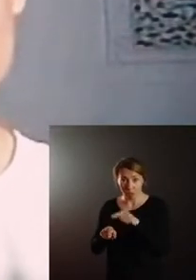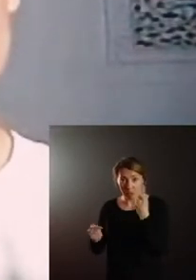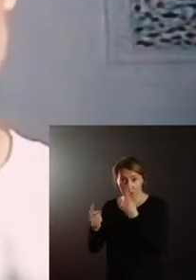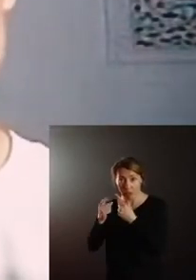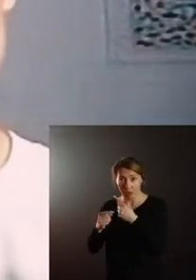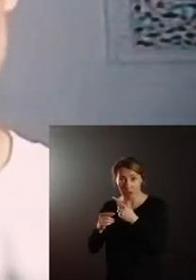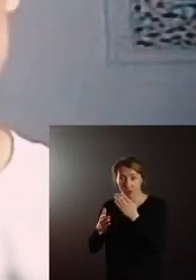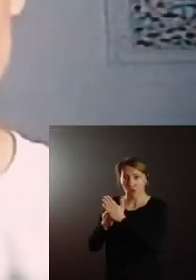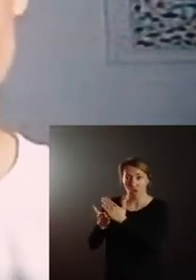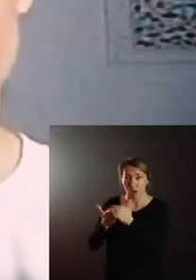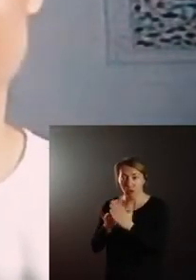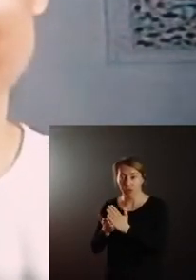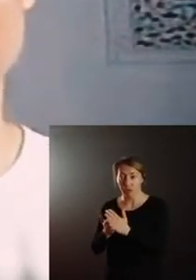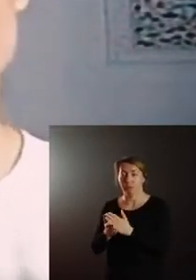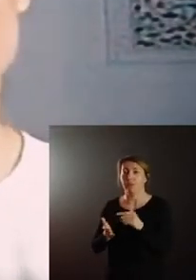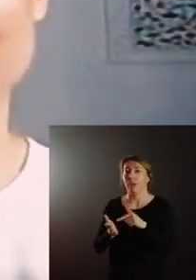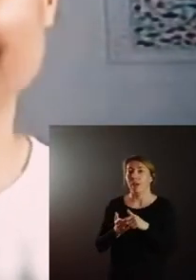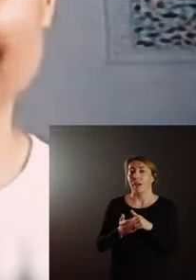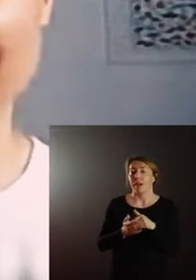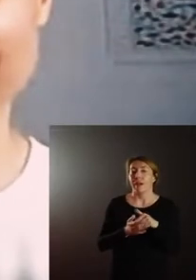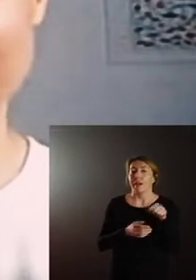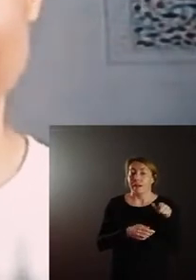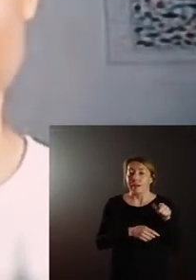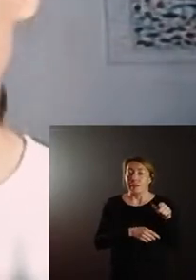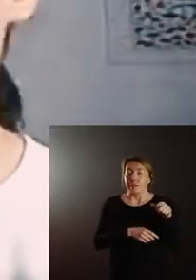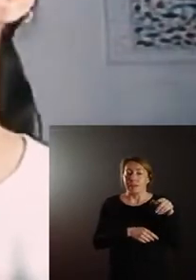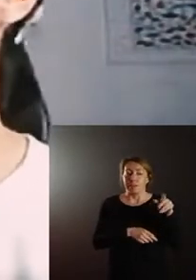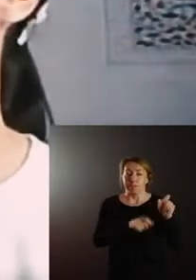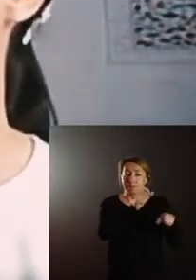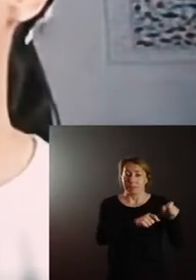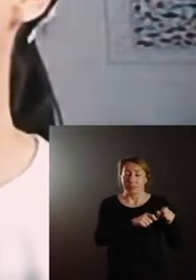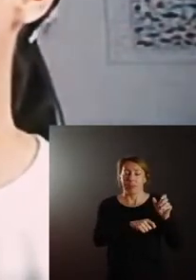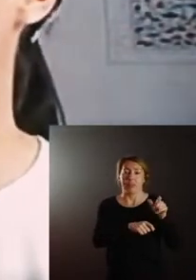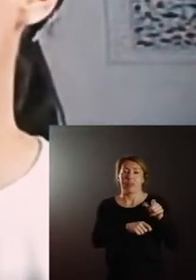w projektach dostępnościowych w architekturze uniwersalnej